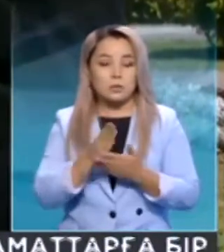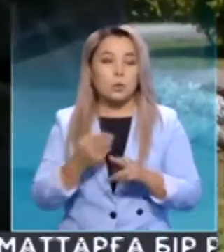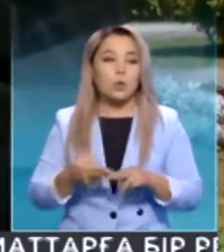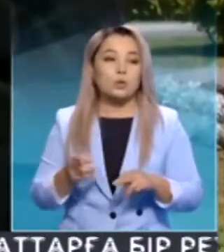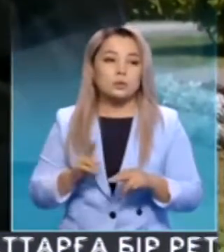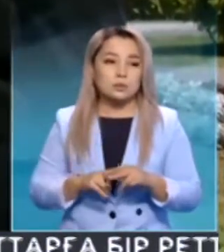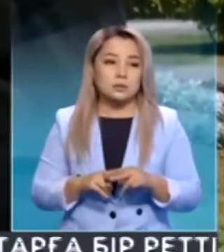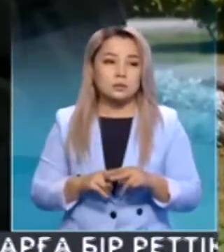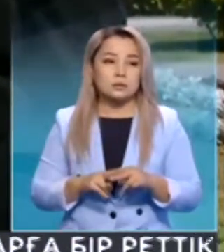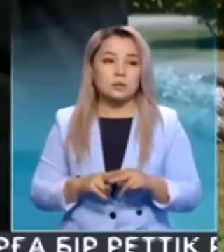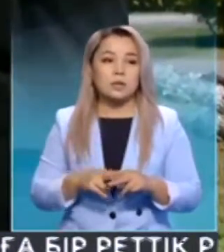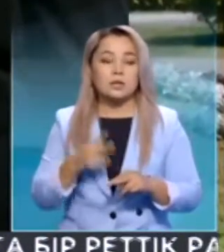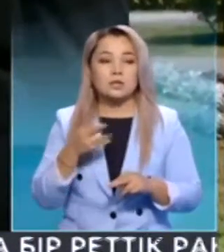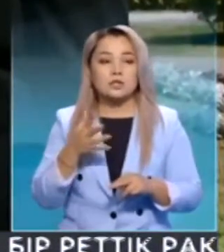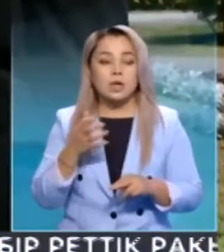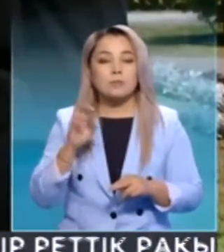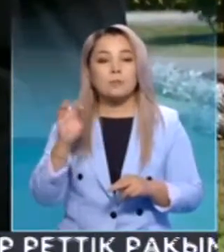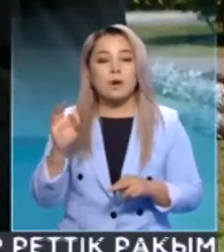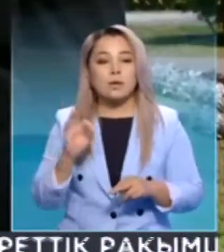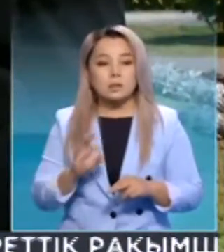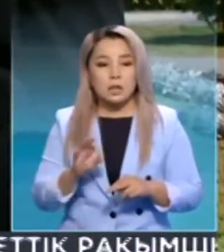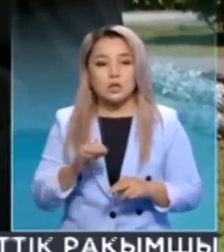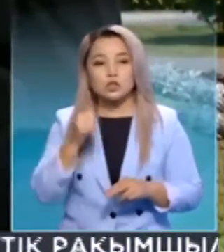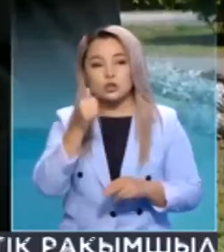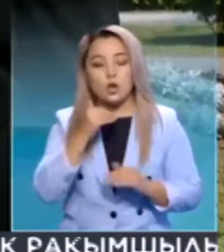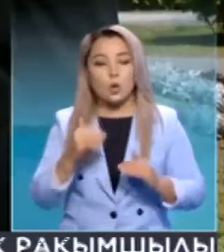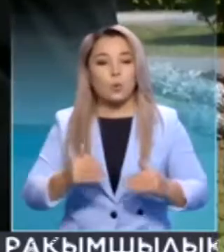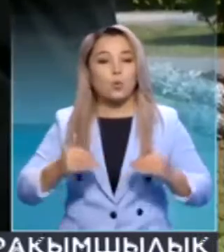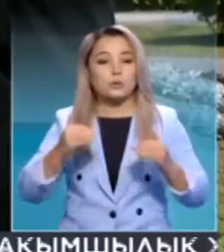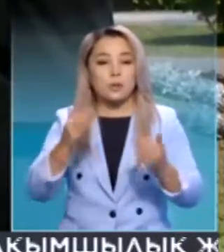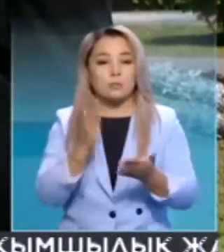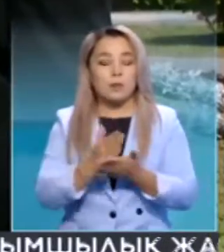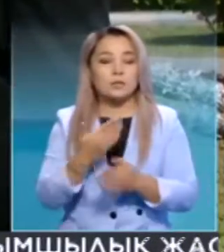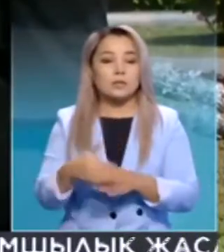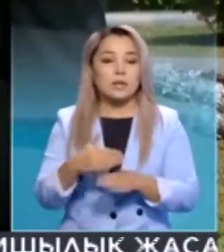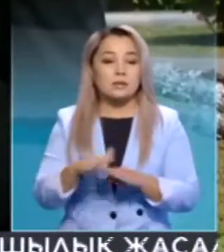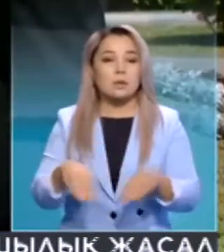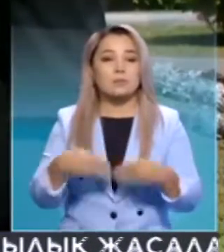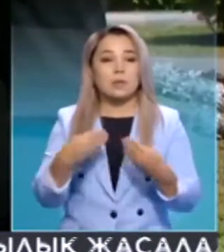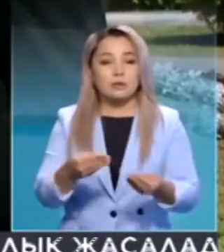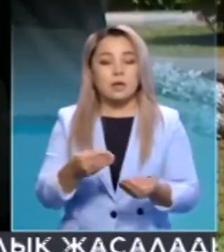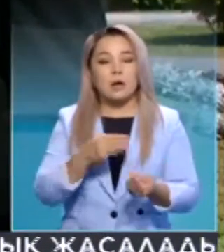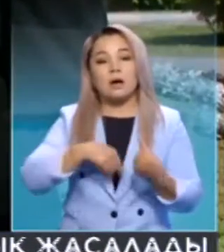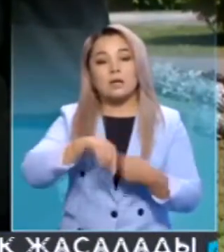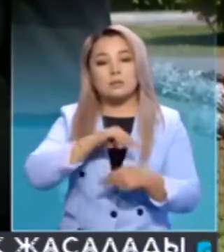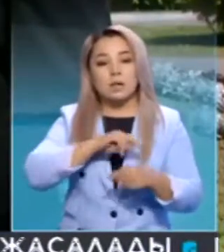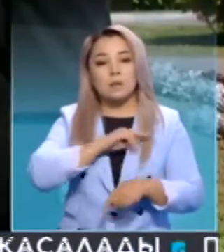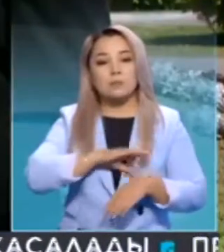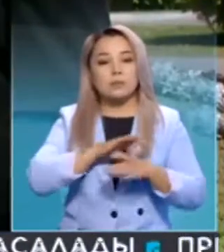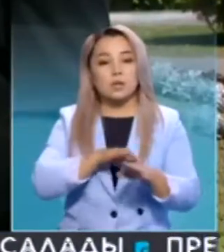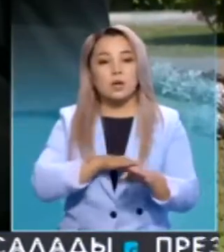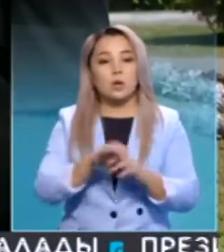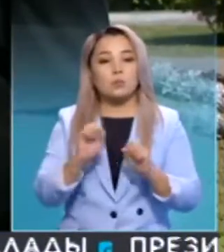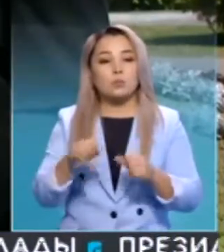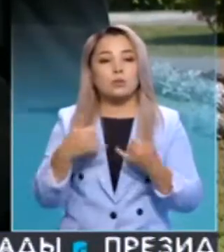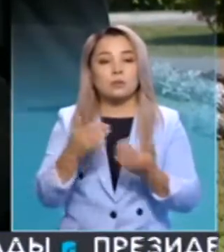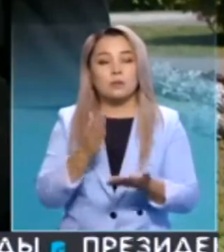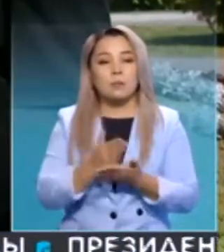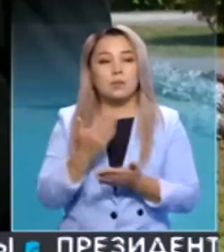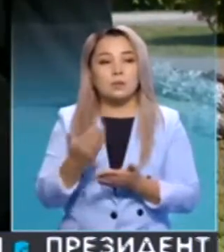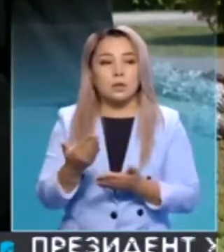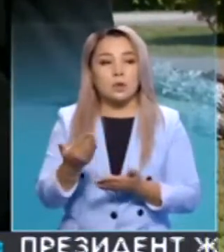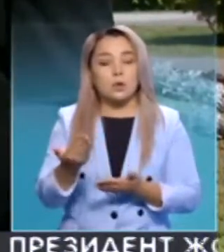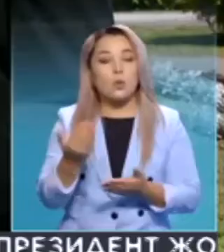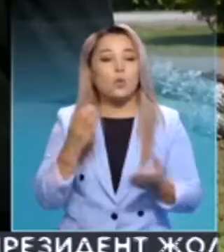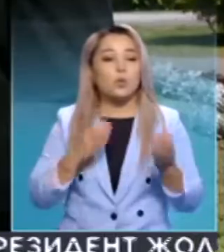үшін 2,5%-дық жылдық өсім осындай болатын несие беріліп, олар кәсіпкерлікпен айналысуға мүмкіндік беріледі деді. Сіз